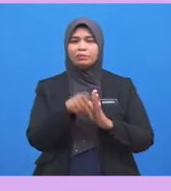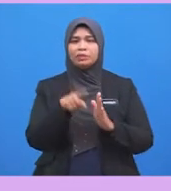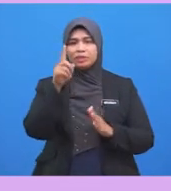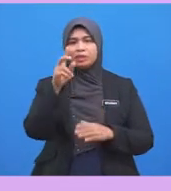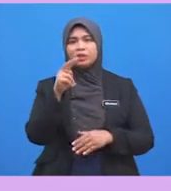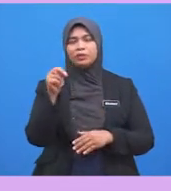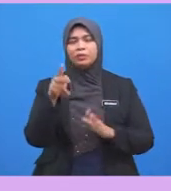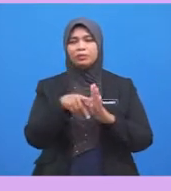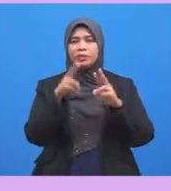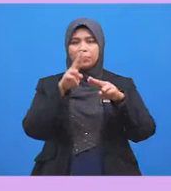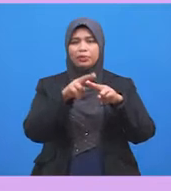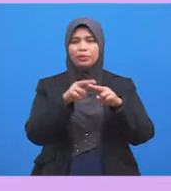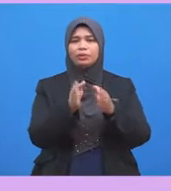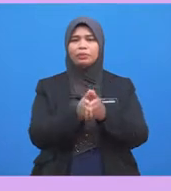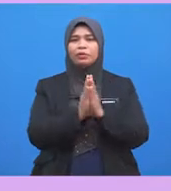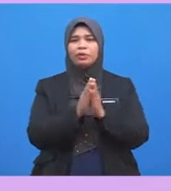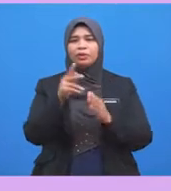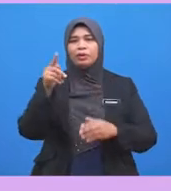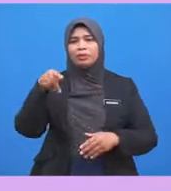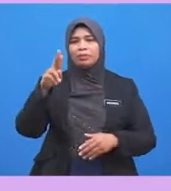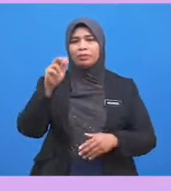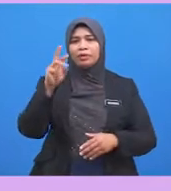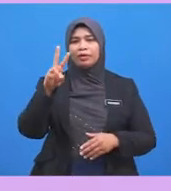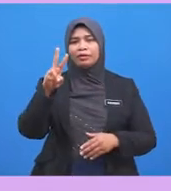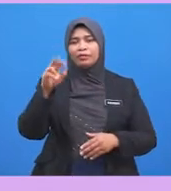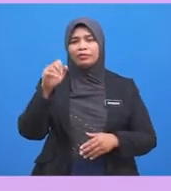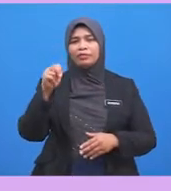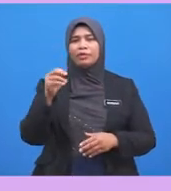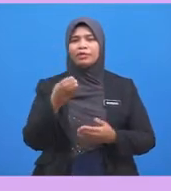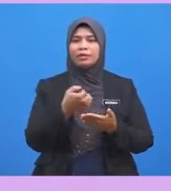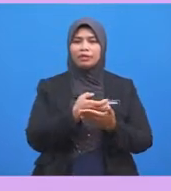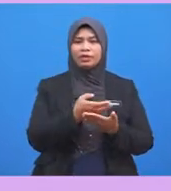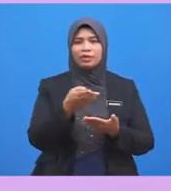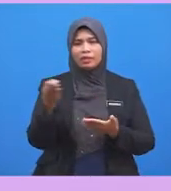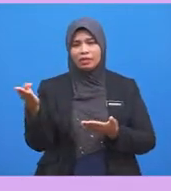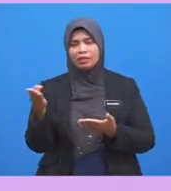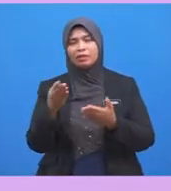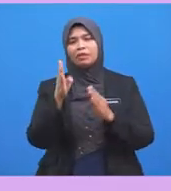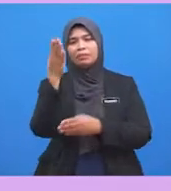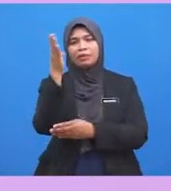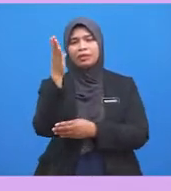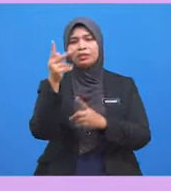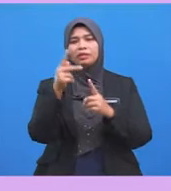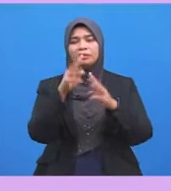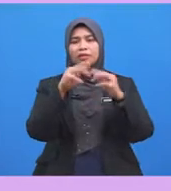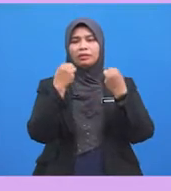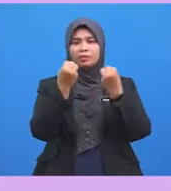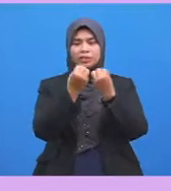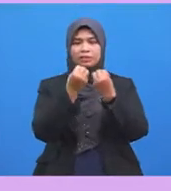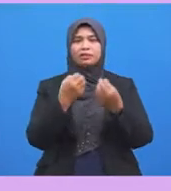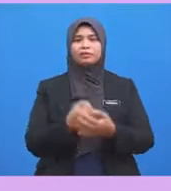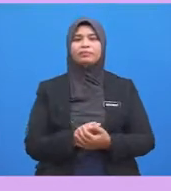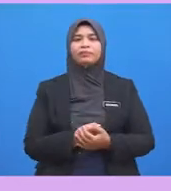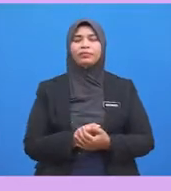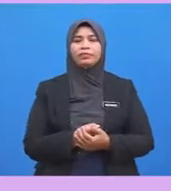Penduduk meminta Pravin mengedarkan bendera kepada masyarakat setempat.